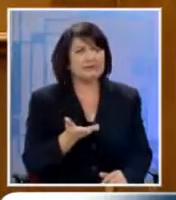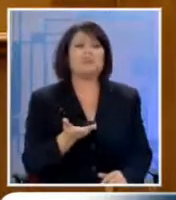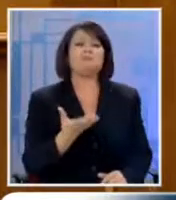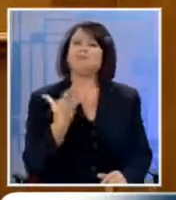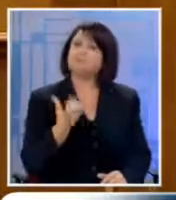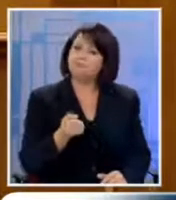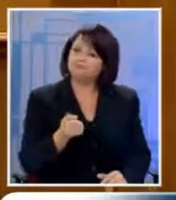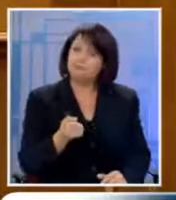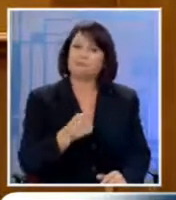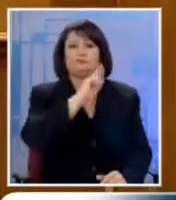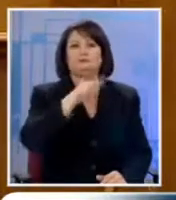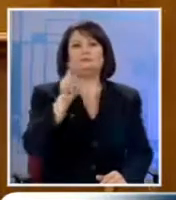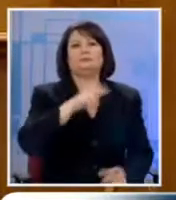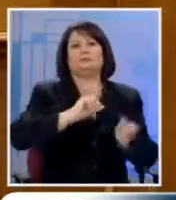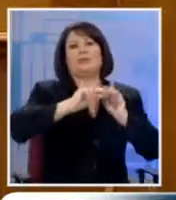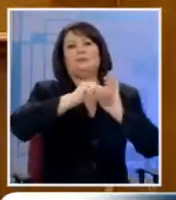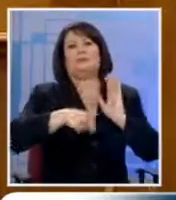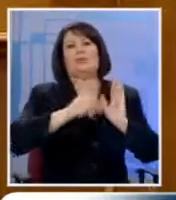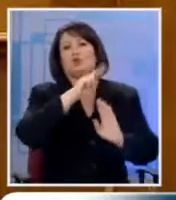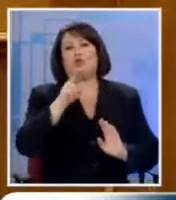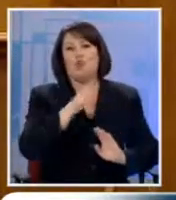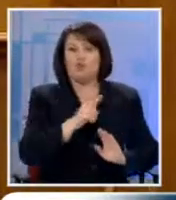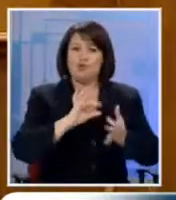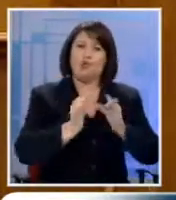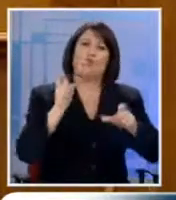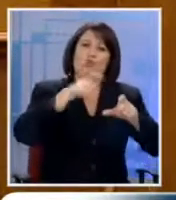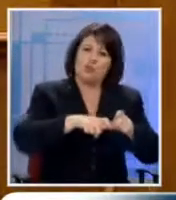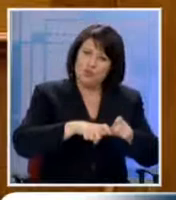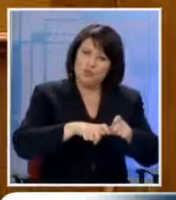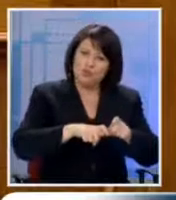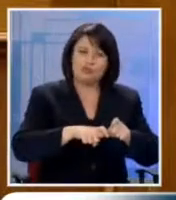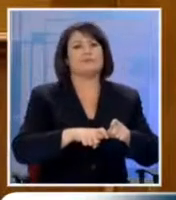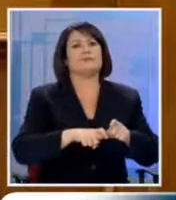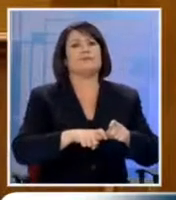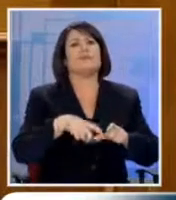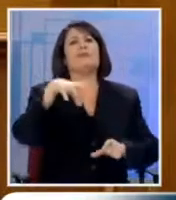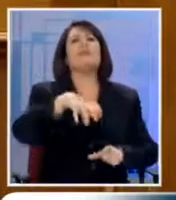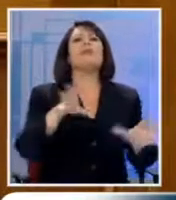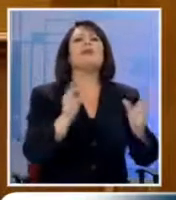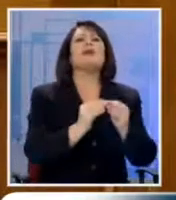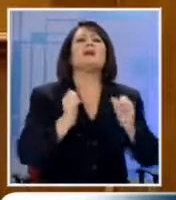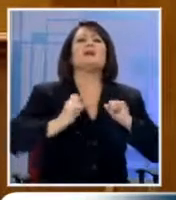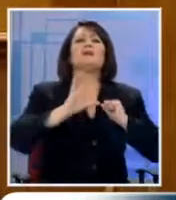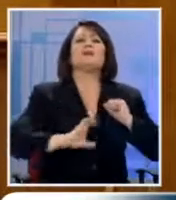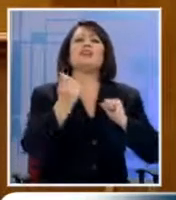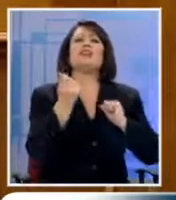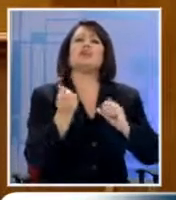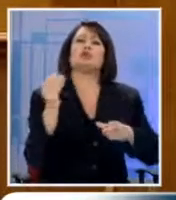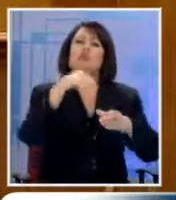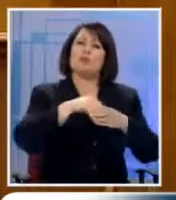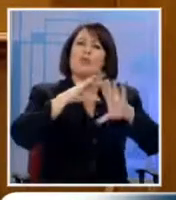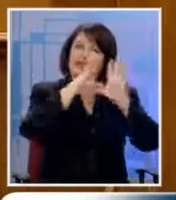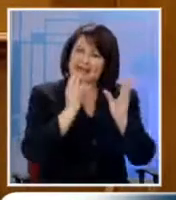έχει την κατάργηση των μνημονίων, την οργανική ένταξη και την αλληλοσύνδεση του κλάδου της τουριστικής οικονομίας στο